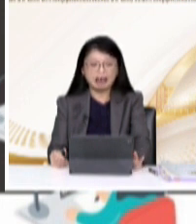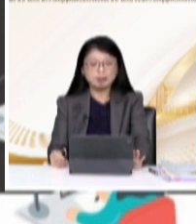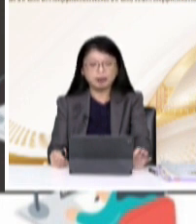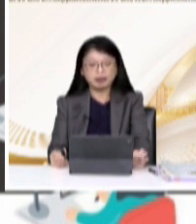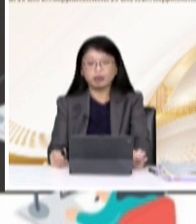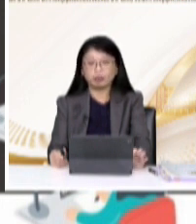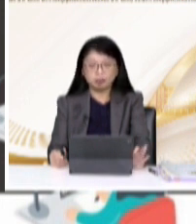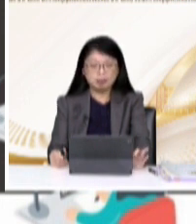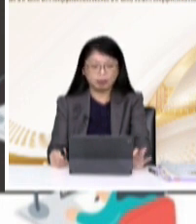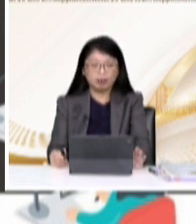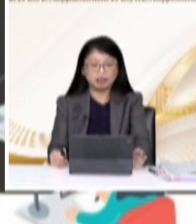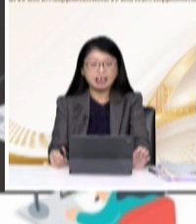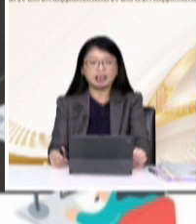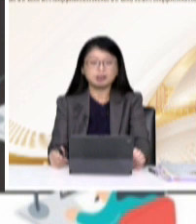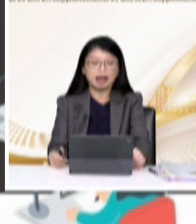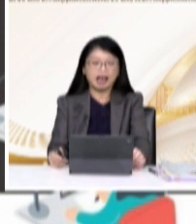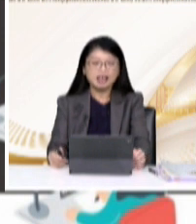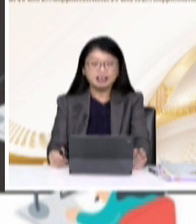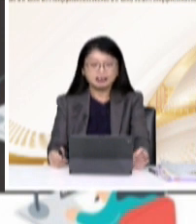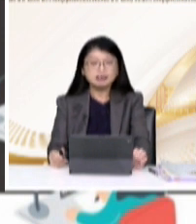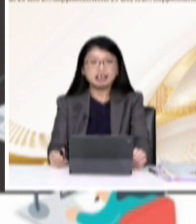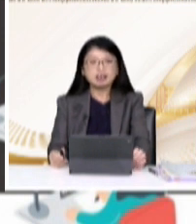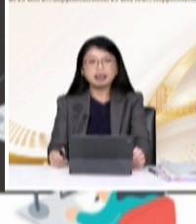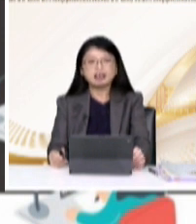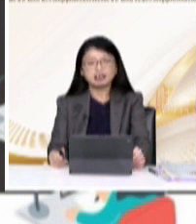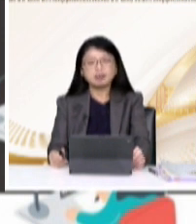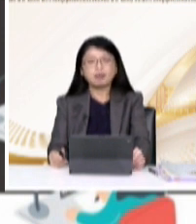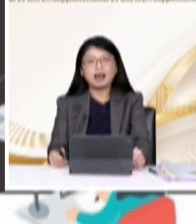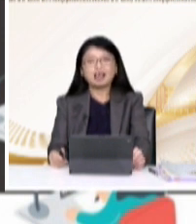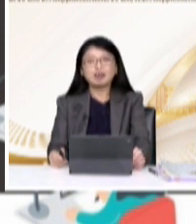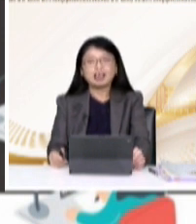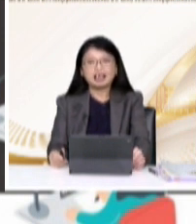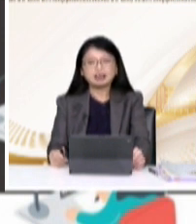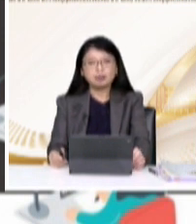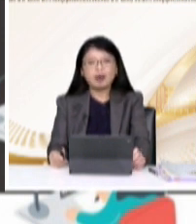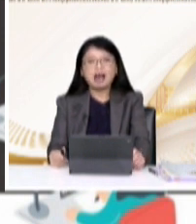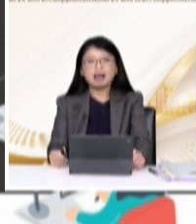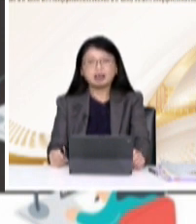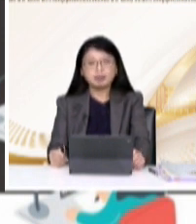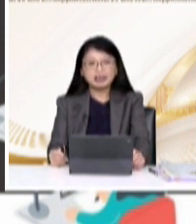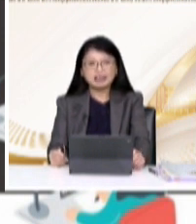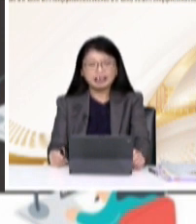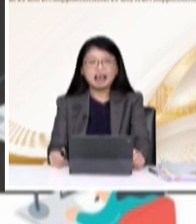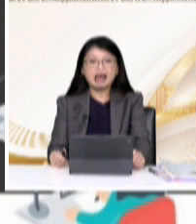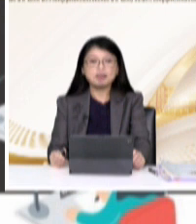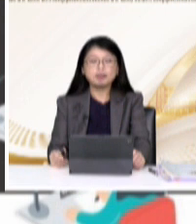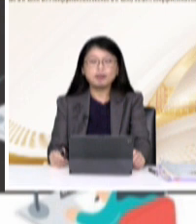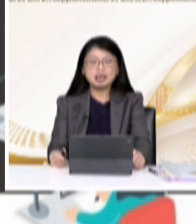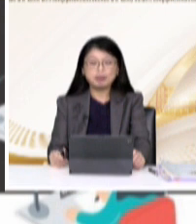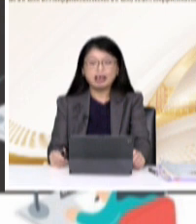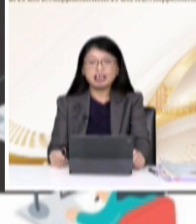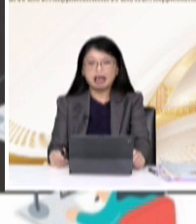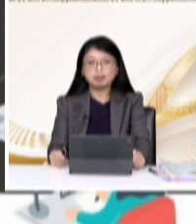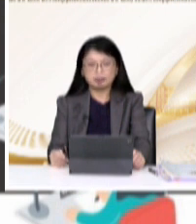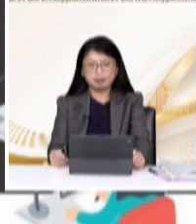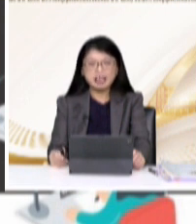นะคะเป็นกรณีของกรมการปกครองที่หารือมาซึ่งคณะกรรมการท่านก็บอกว่าการจะดูว่ารัฐมนตรีท่านใดเป็นผู้มีอำน